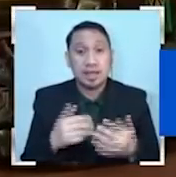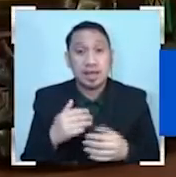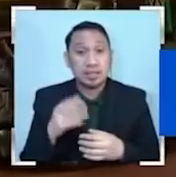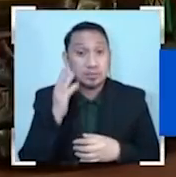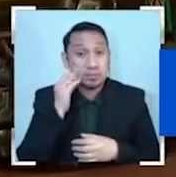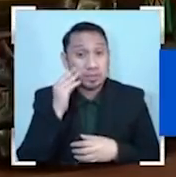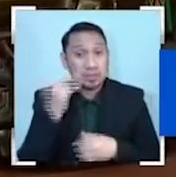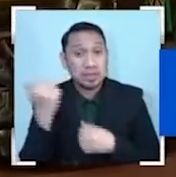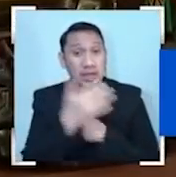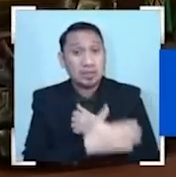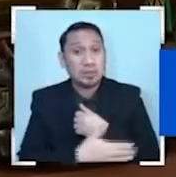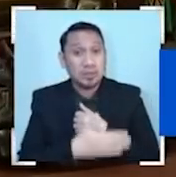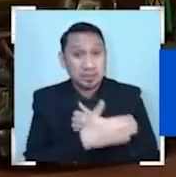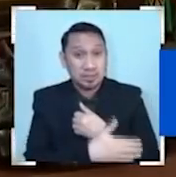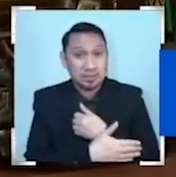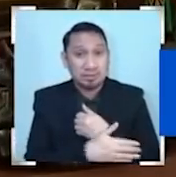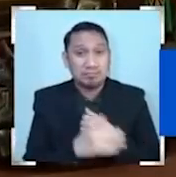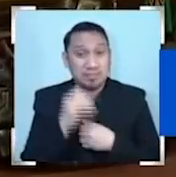may mga